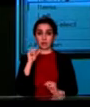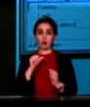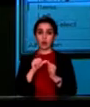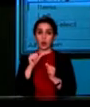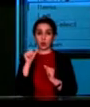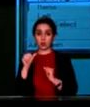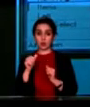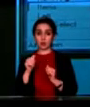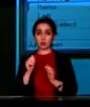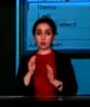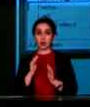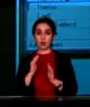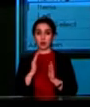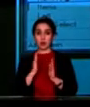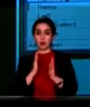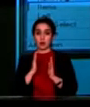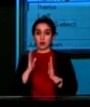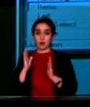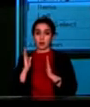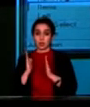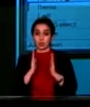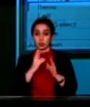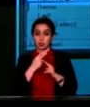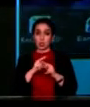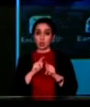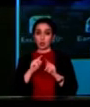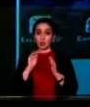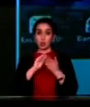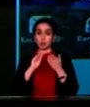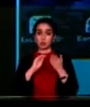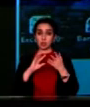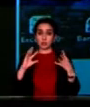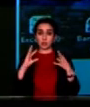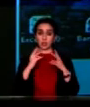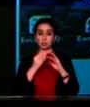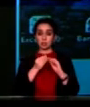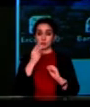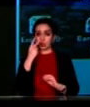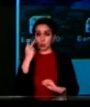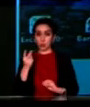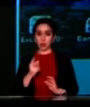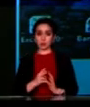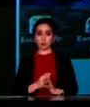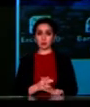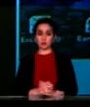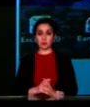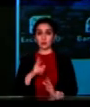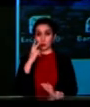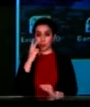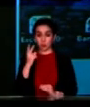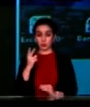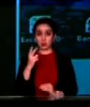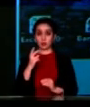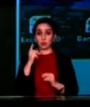alohida qatordan yoziladi. Demak, natijamizni ko'ramiz. Ko'rib